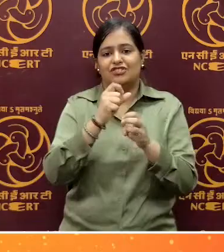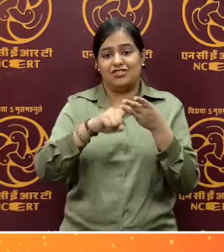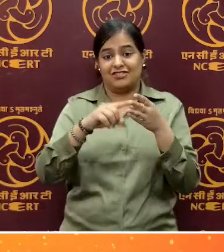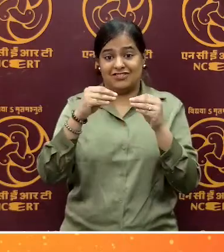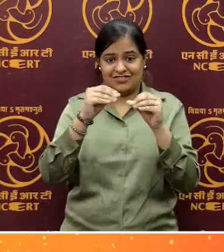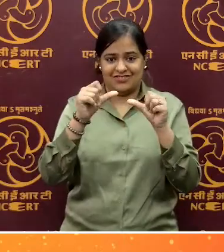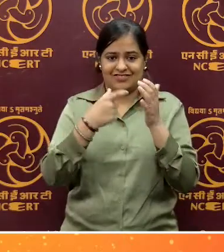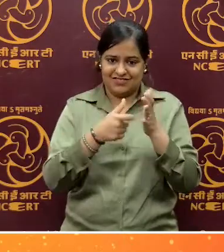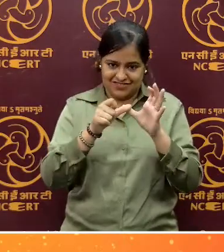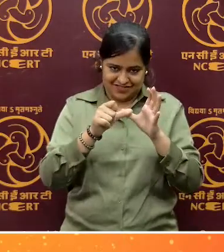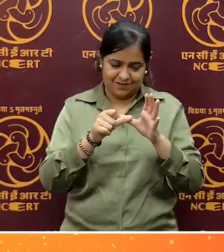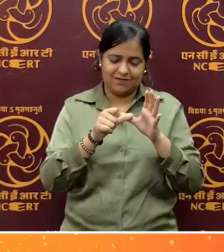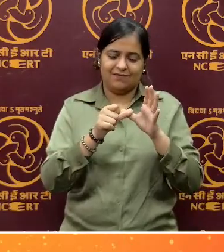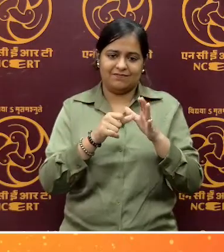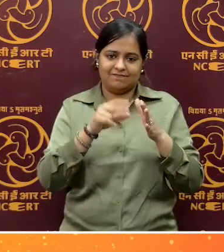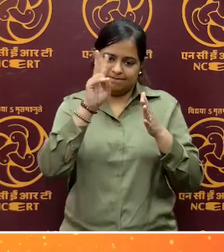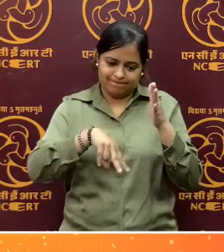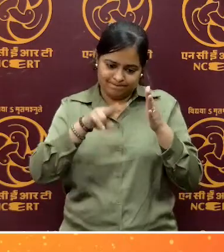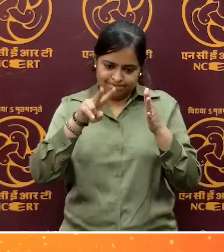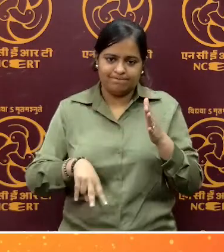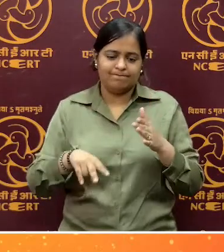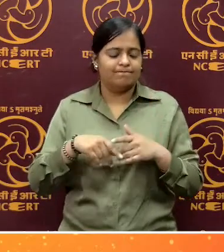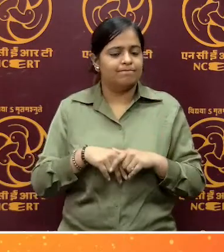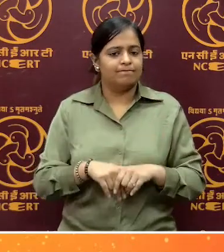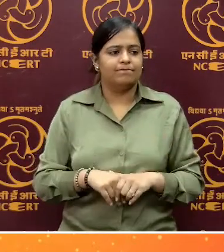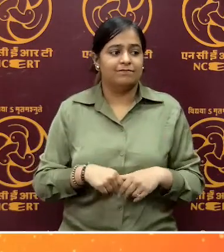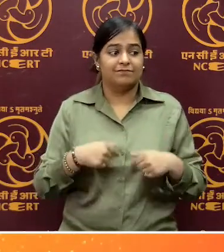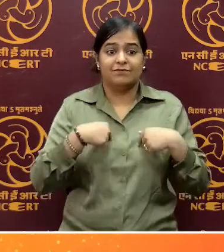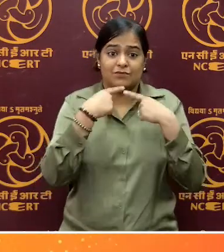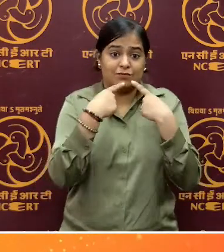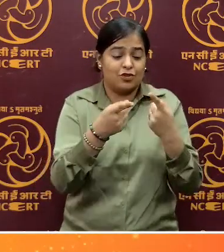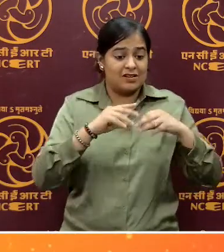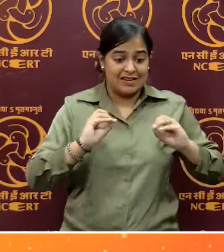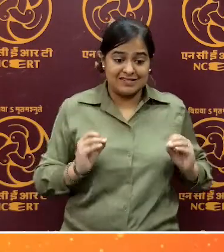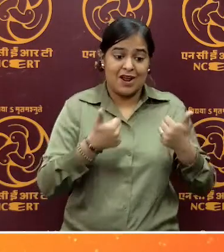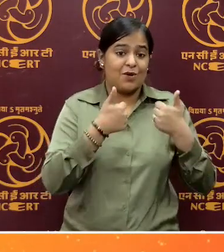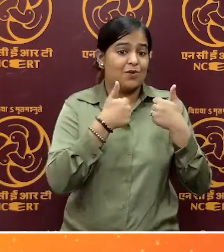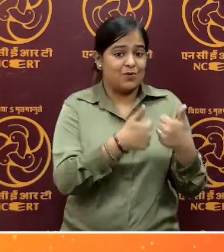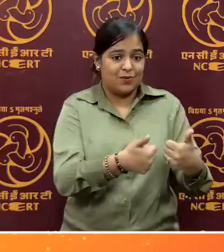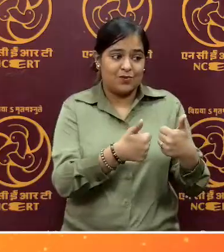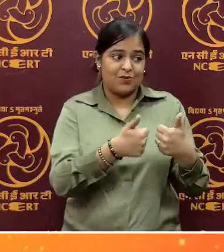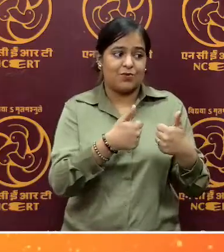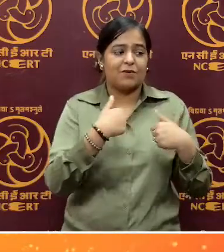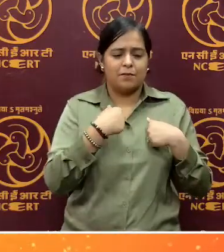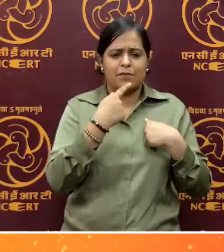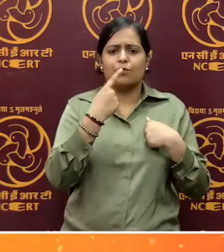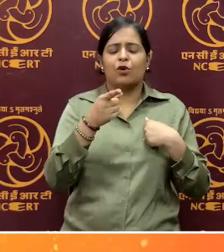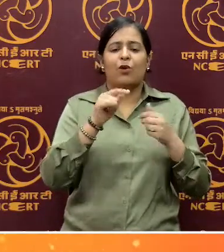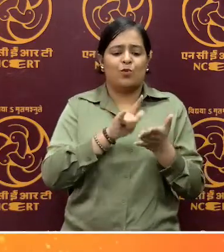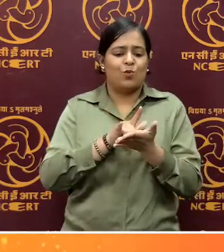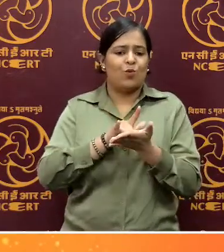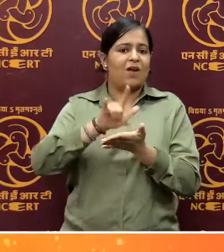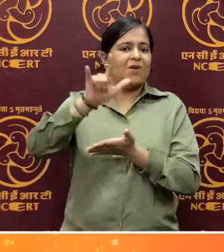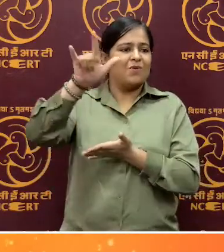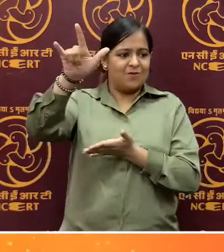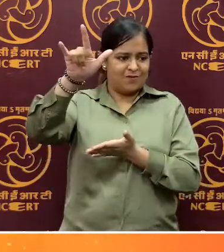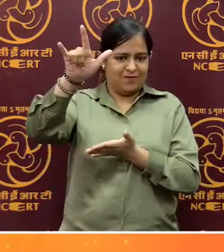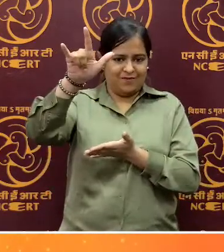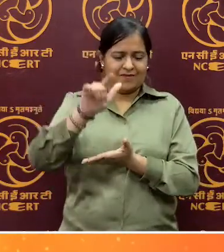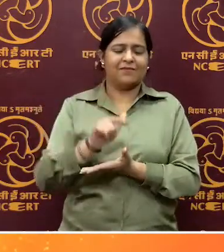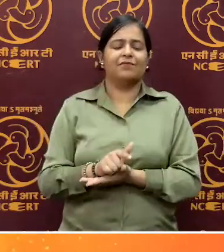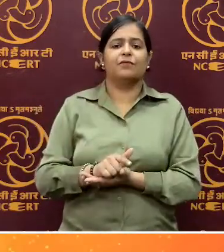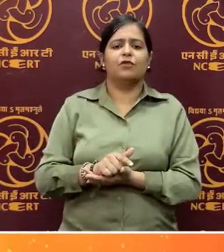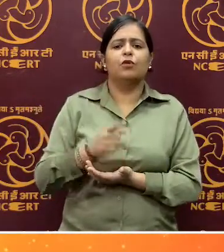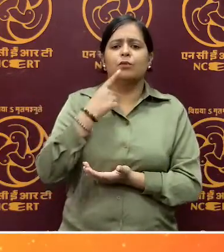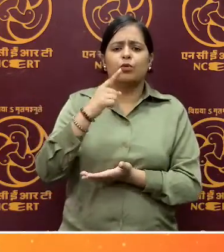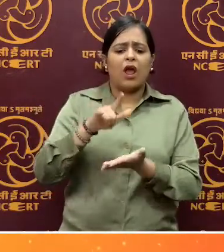साथ. मैम आपने सही स्टार्ट किया, पर इसमें ये था कि एक्चुअली उस एरोप्लेन का आपने एक